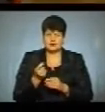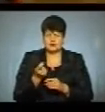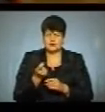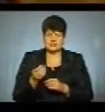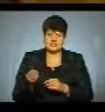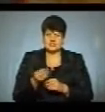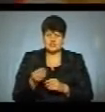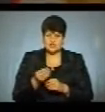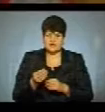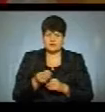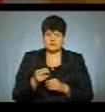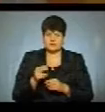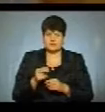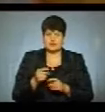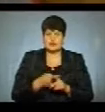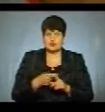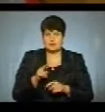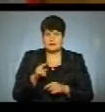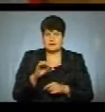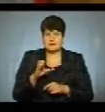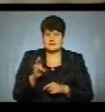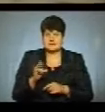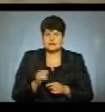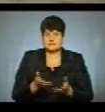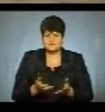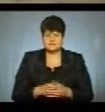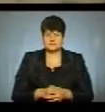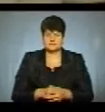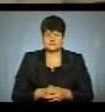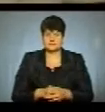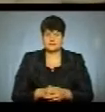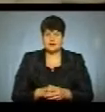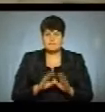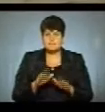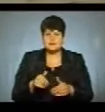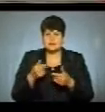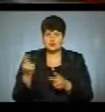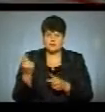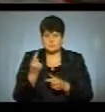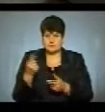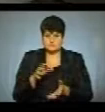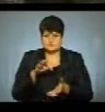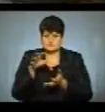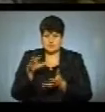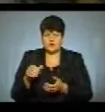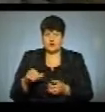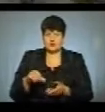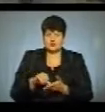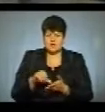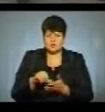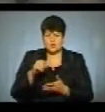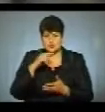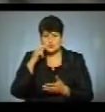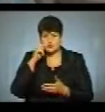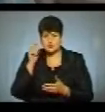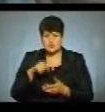то картопля пісна, воно який той вареник буде. Передадуть першу партію домашніх страв для учасників